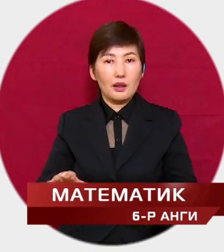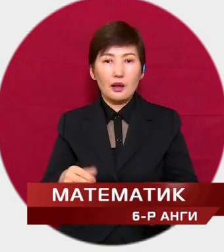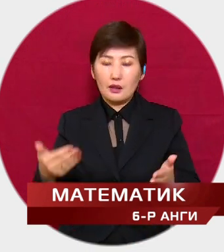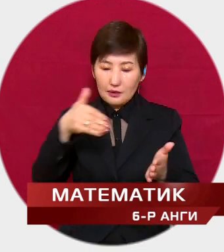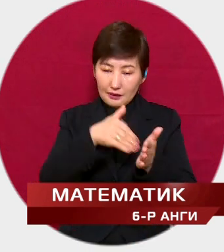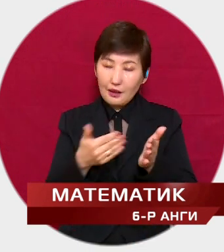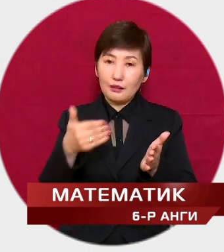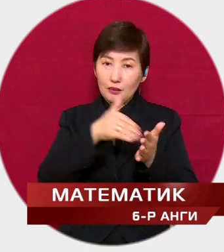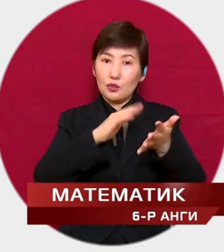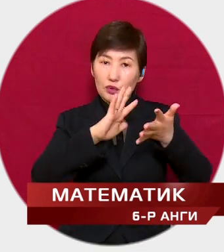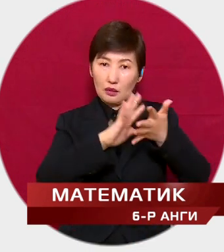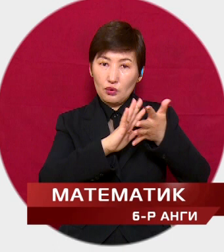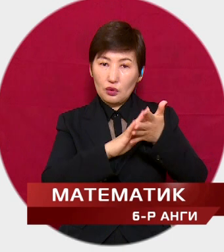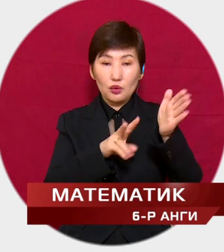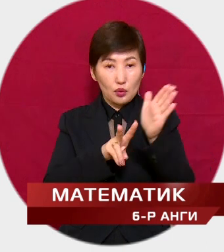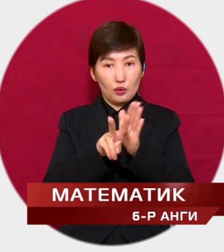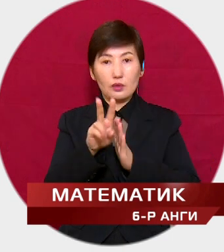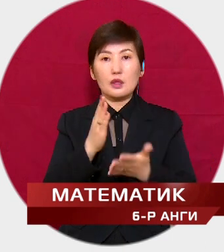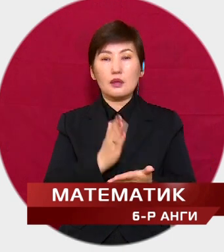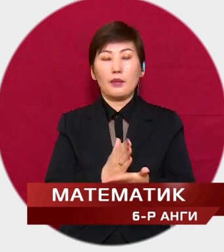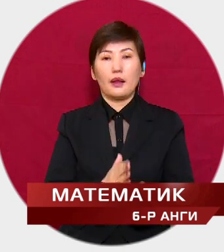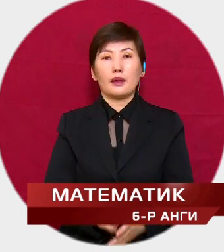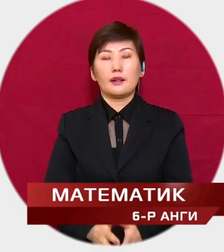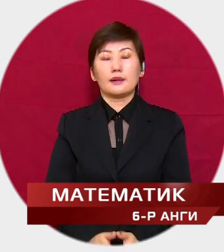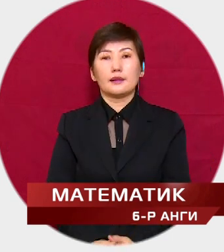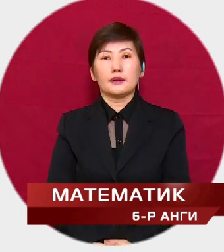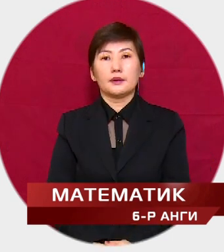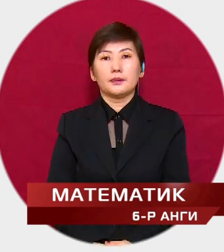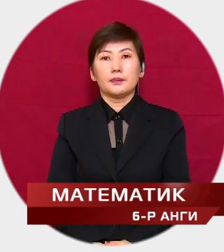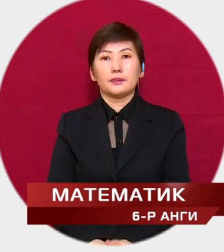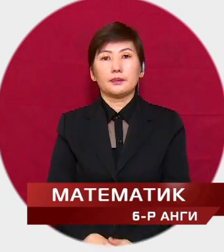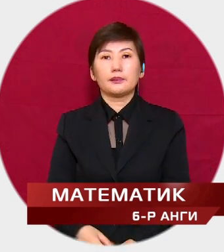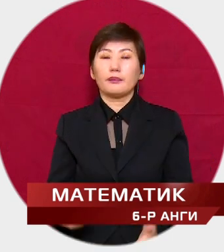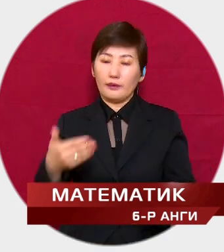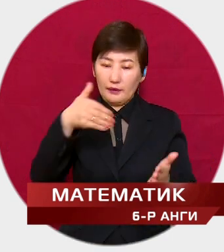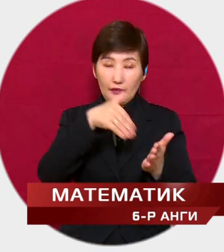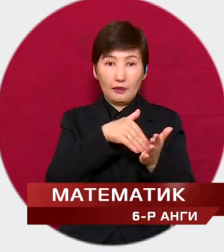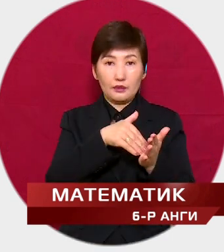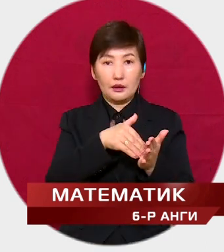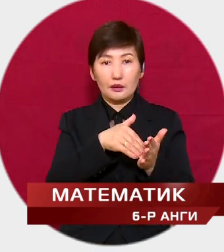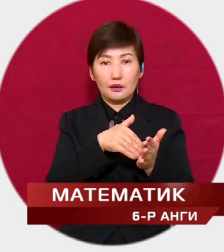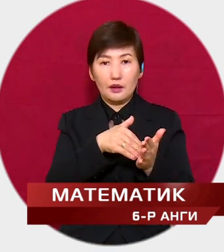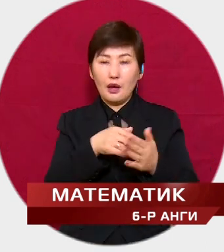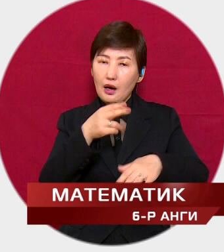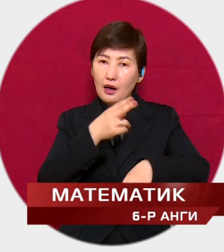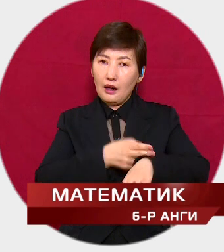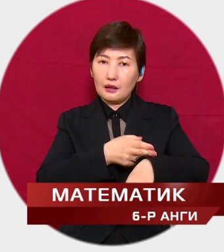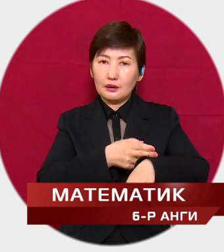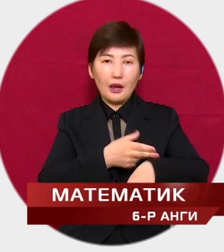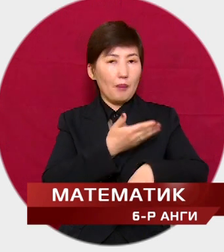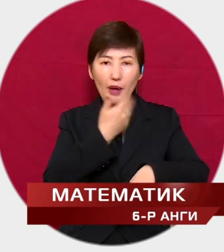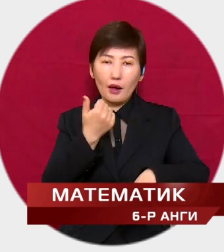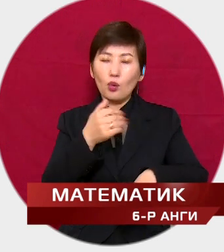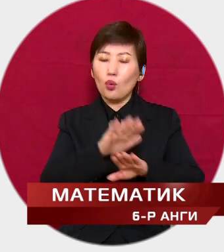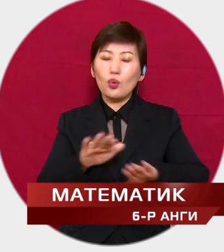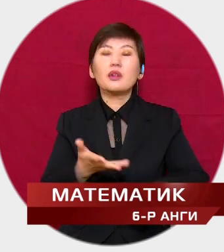4 харандаатай, 5 харандаатай гэсэн үг. За хүүхдүүд маань одоо бараг ойлгож байгаа. За энэ давтамж гэдэг дээр бид нар одоо харандаагүй хүүхэд хідвэ